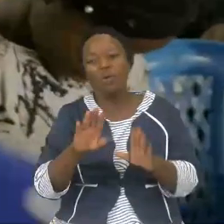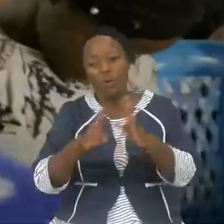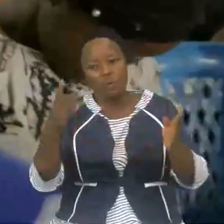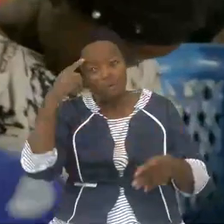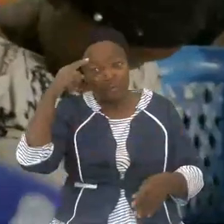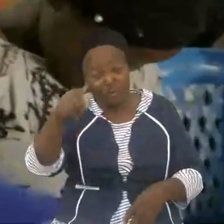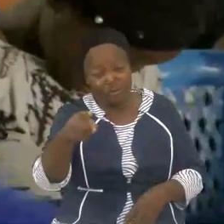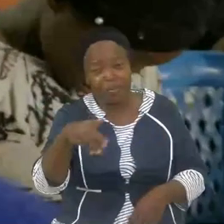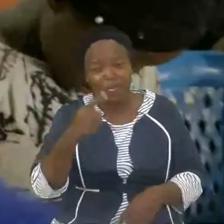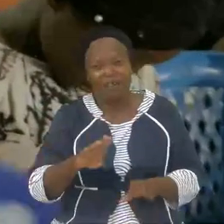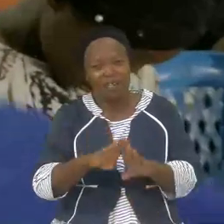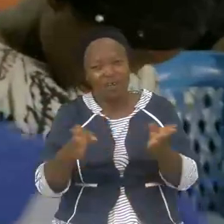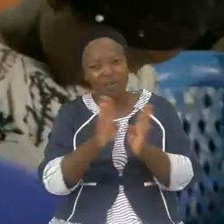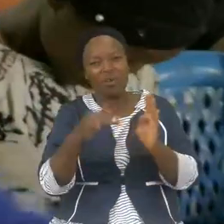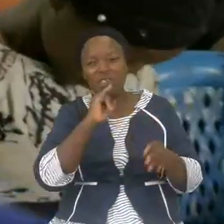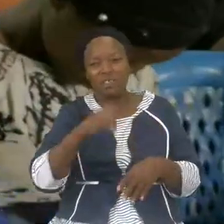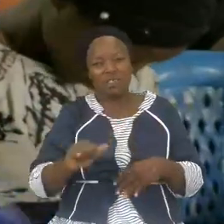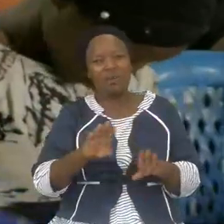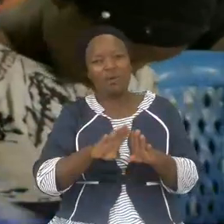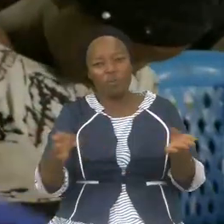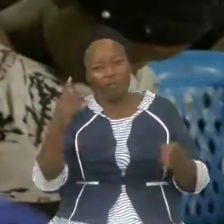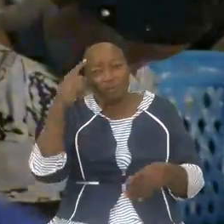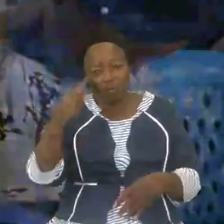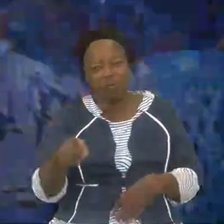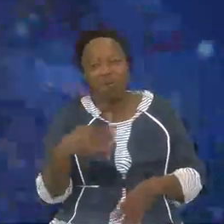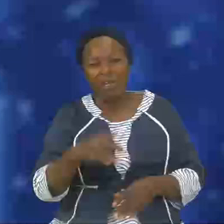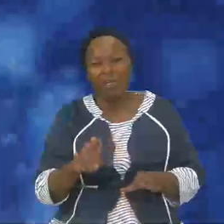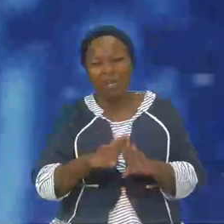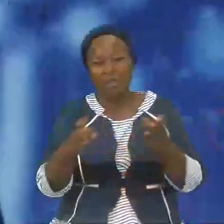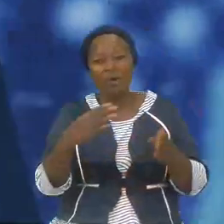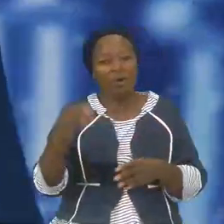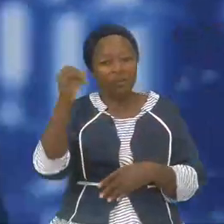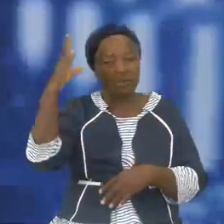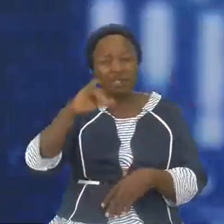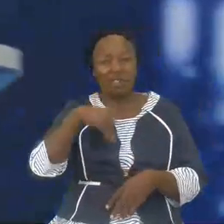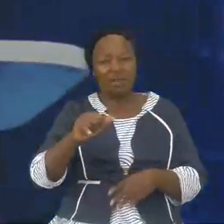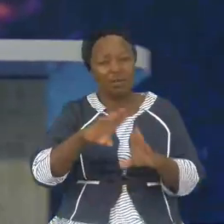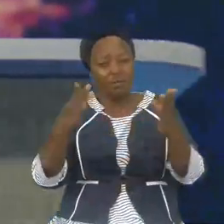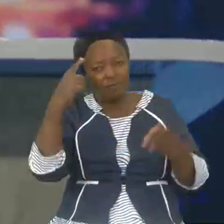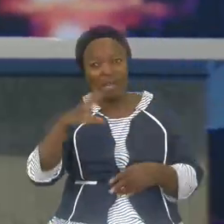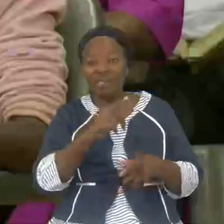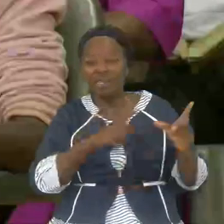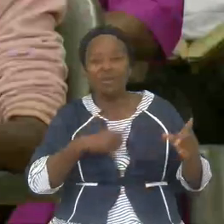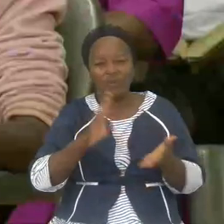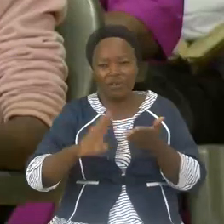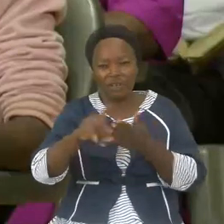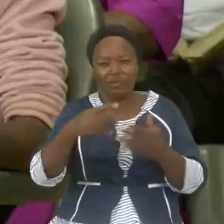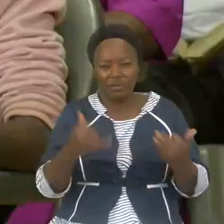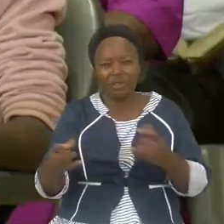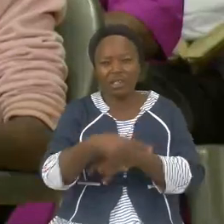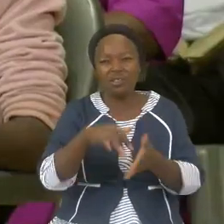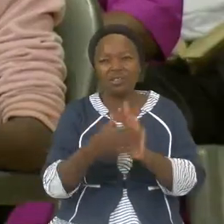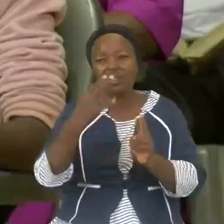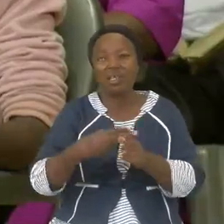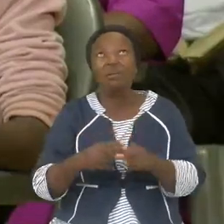toi. La porte est ouverte pour toi. La porte de la grâce est encore ouverte pour toi. Et le Seigneur va te pardonner ce